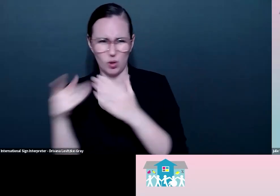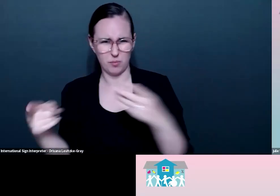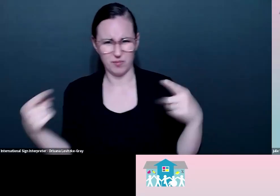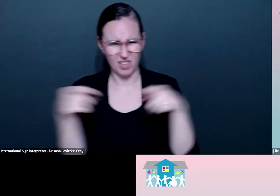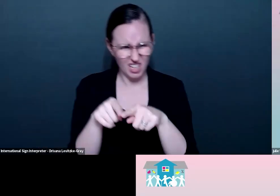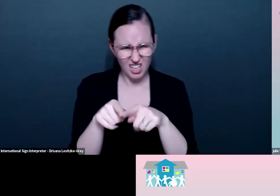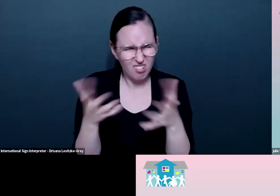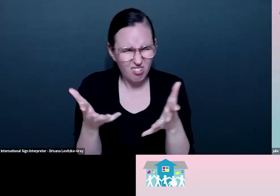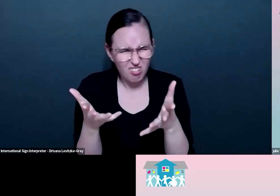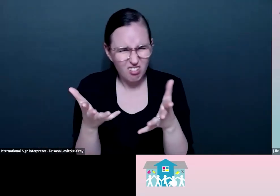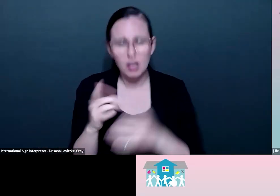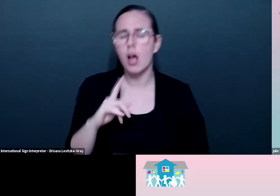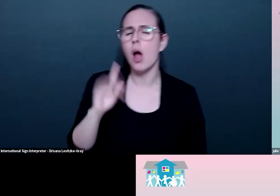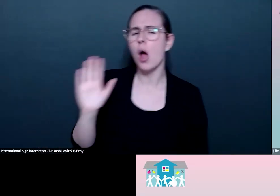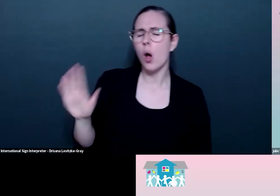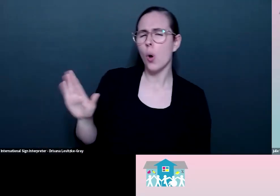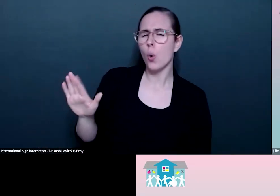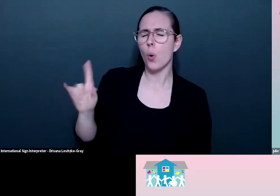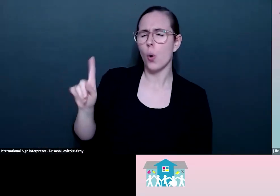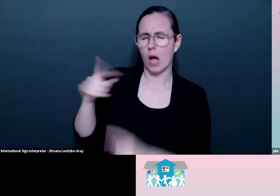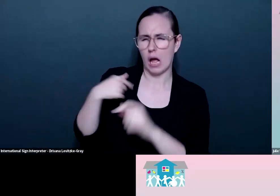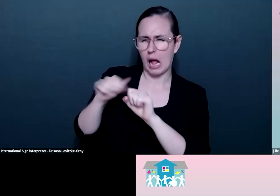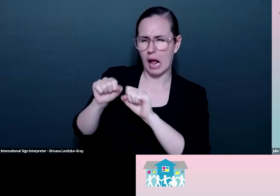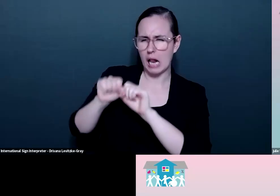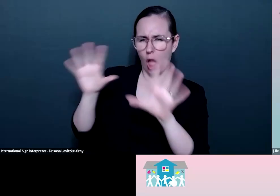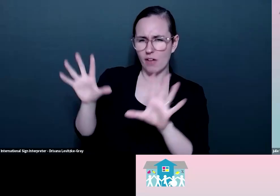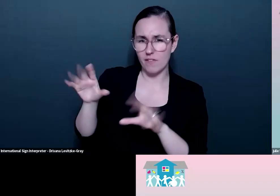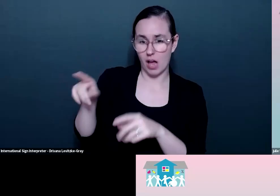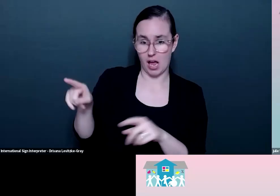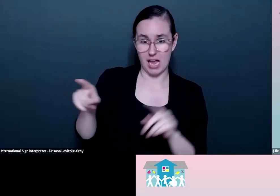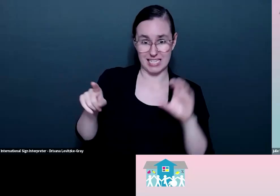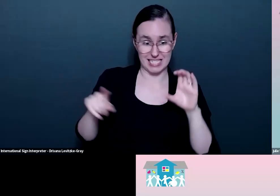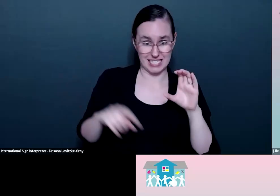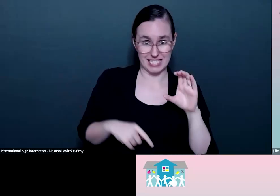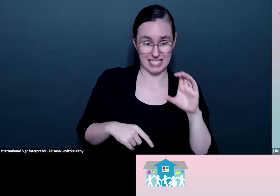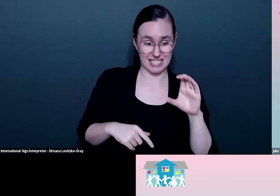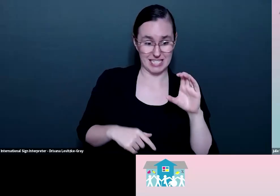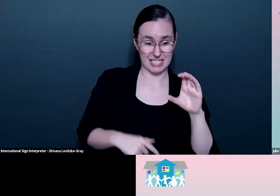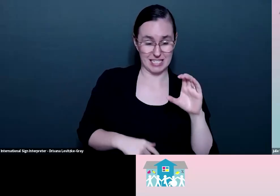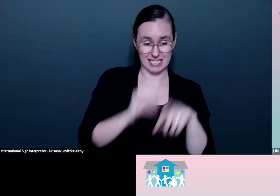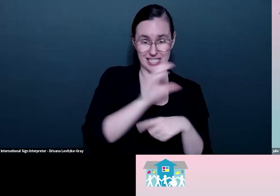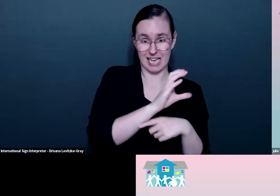vous parlez de CFM TV, oui, j'imagine, à cause de